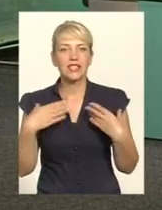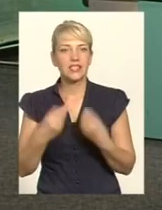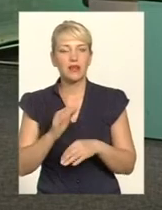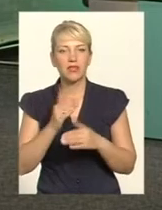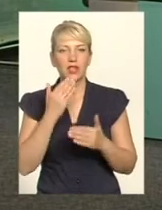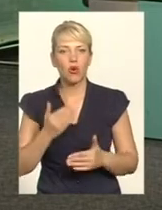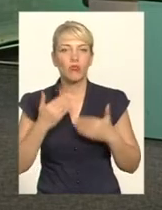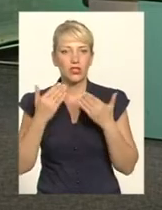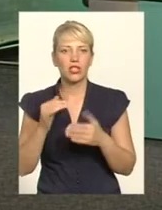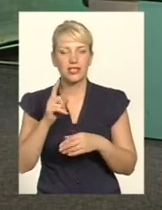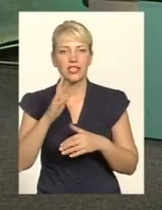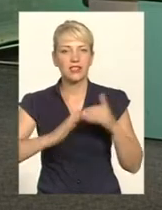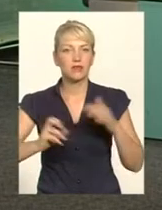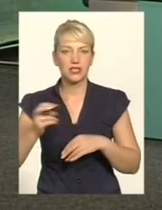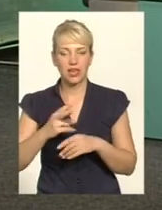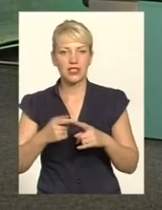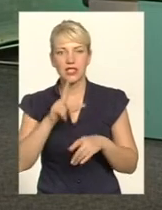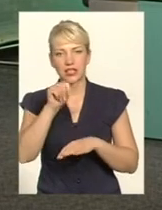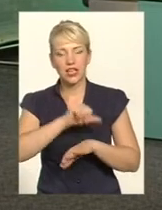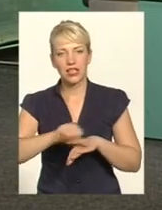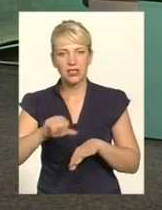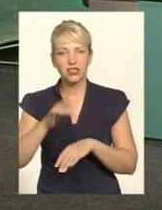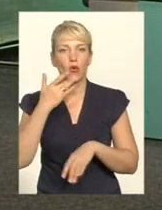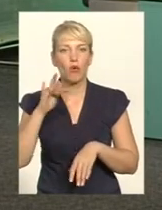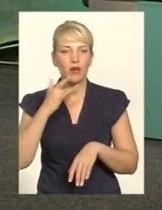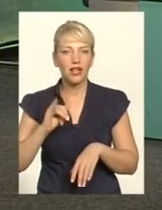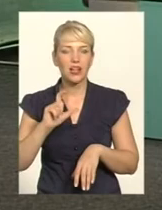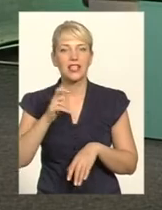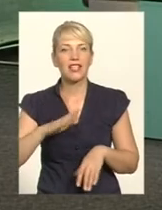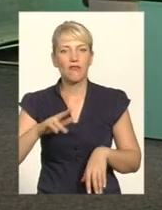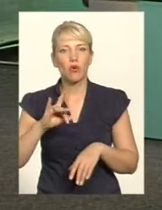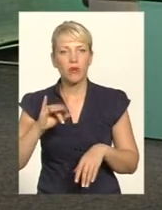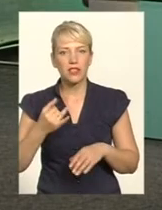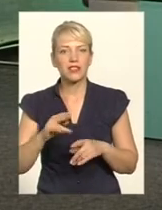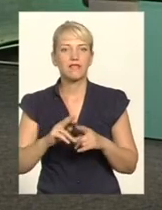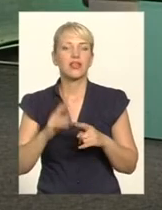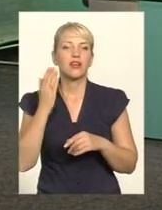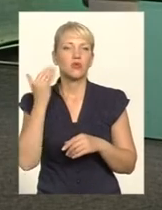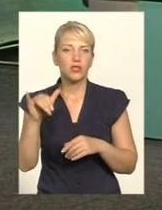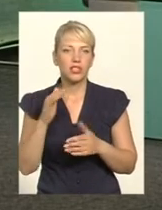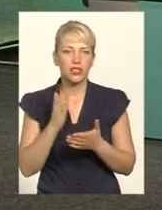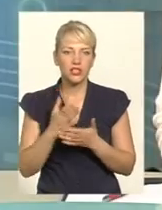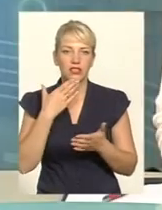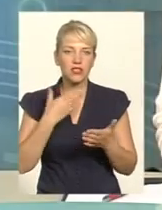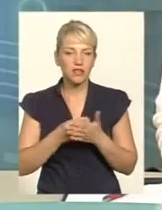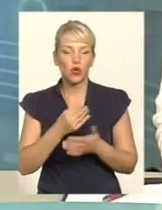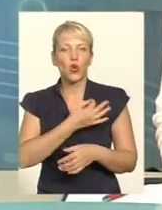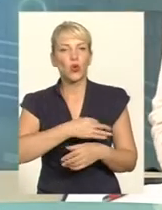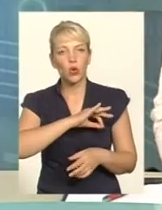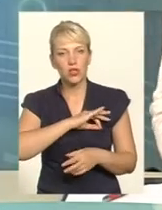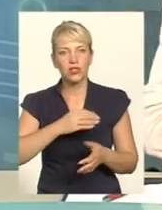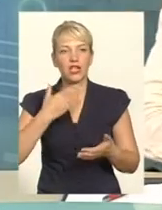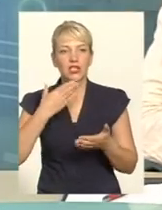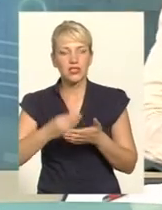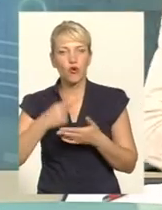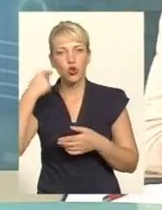специалистам. За границей у американцев, ну и у европейцев, у них есть свой юрист, стоматолог и психолог. А в нас